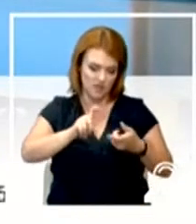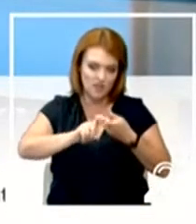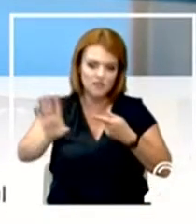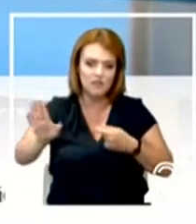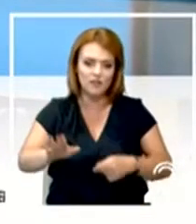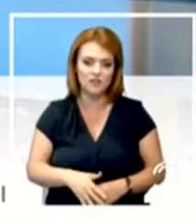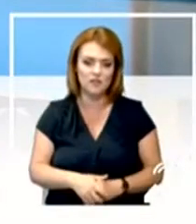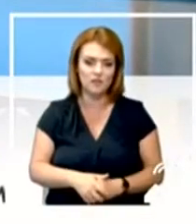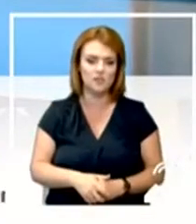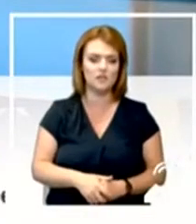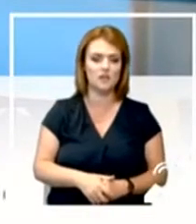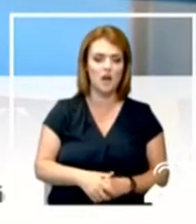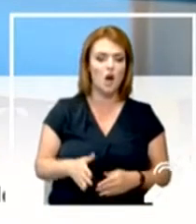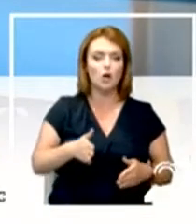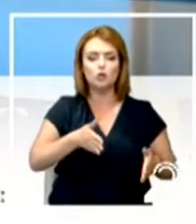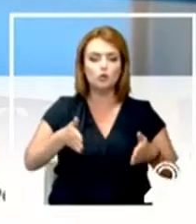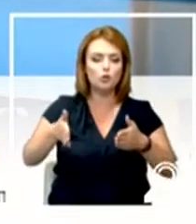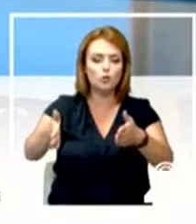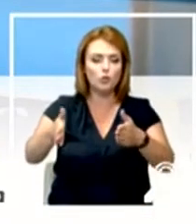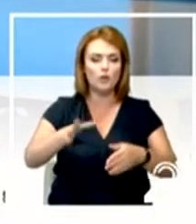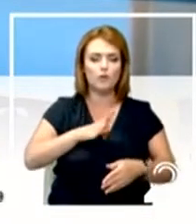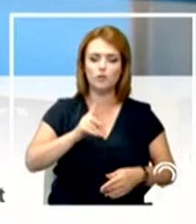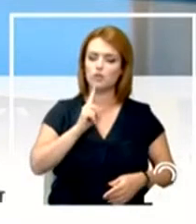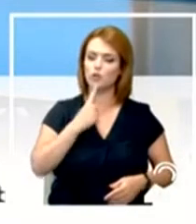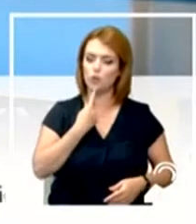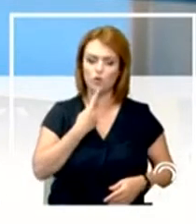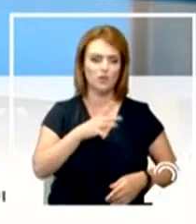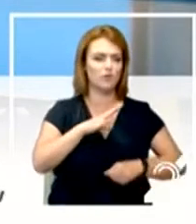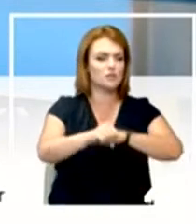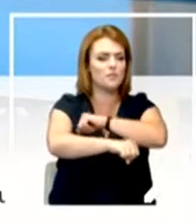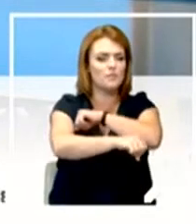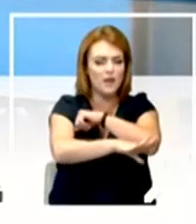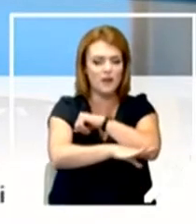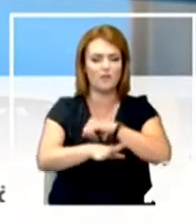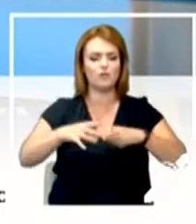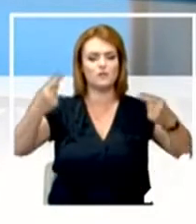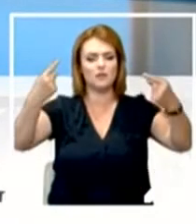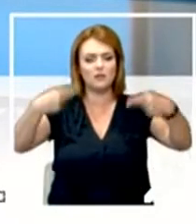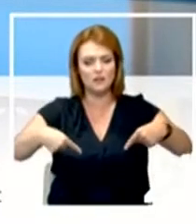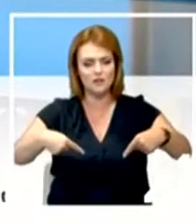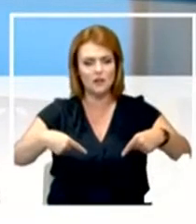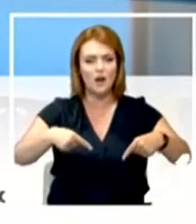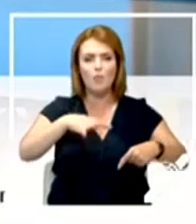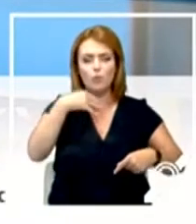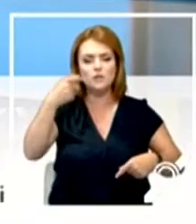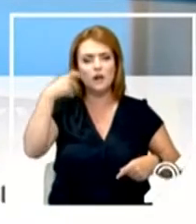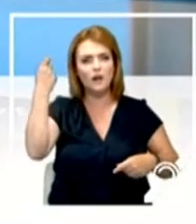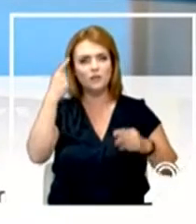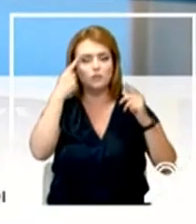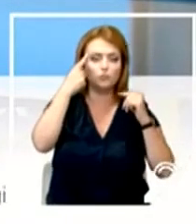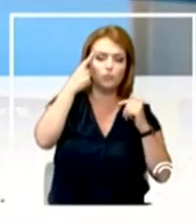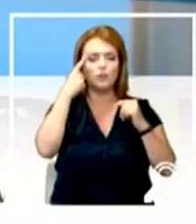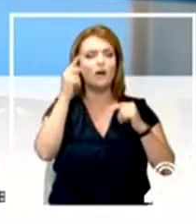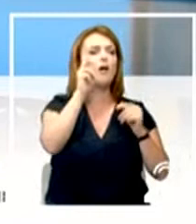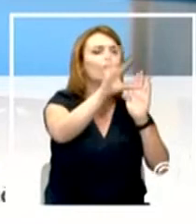drumul suveranității a fost unul plin de crize și sărăcie. O bună vreme a oscilat între est și vest, iar astăzi, când se